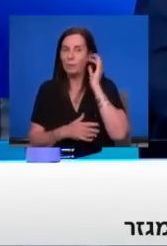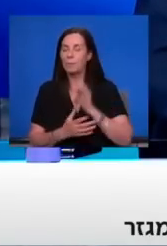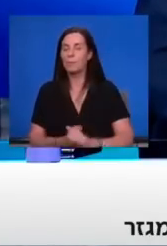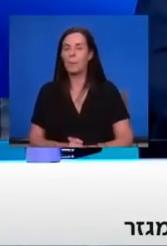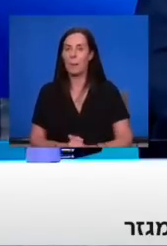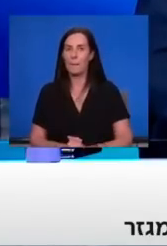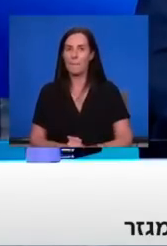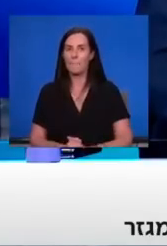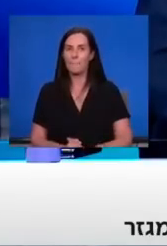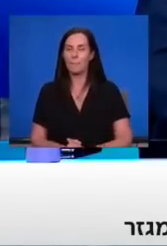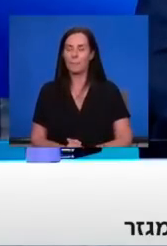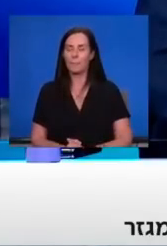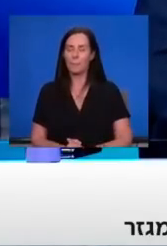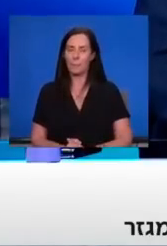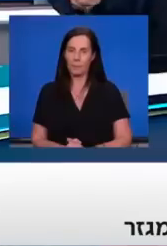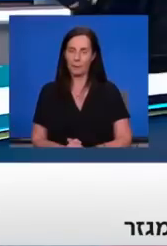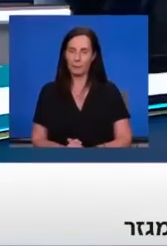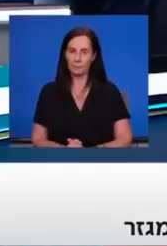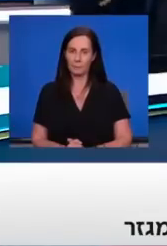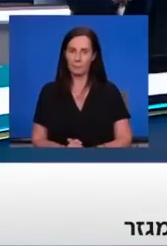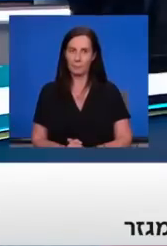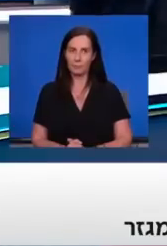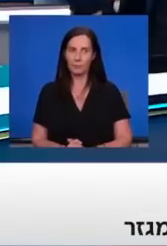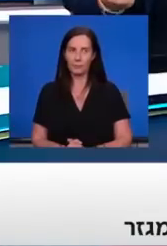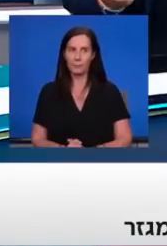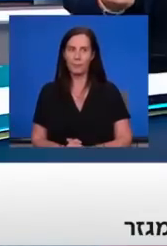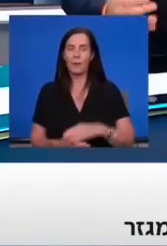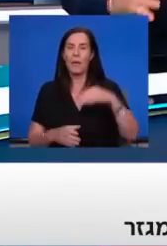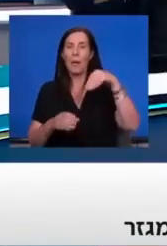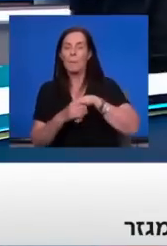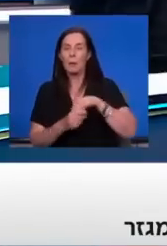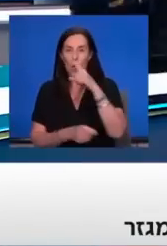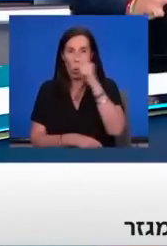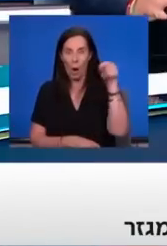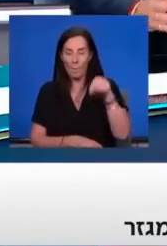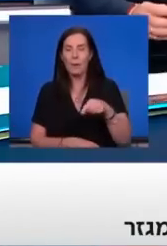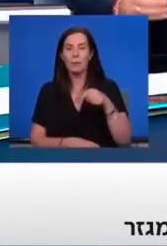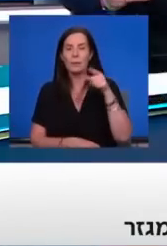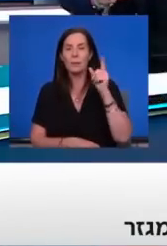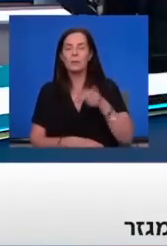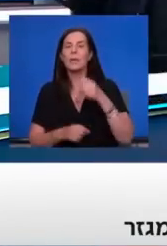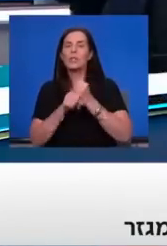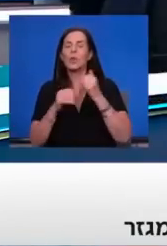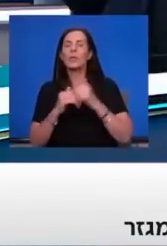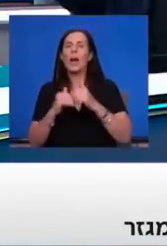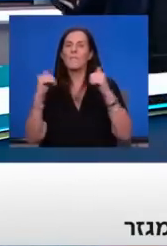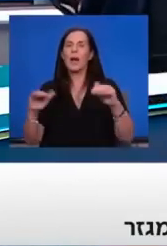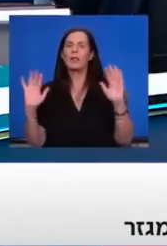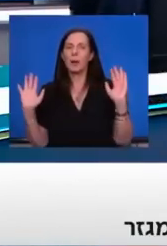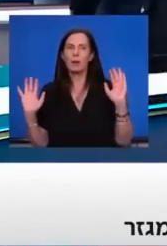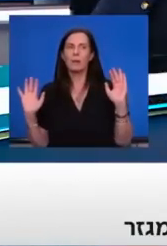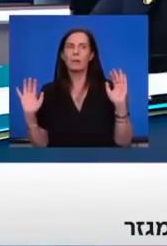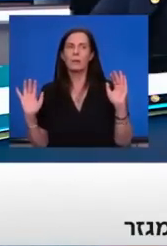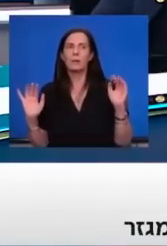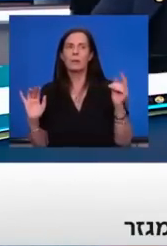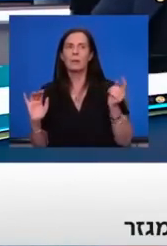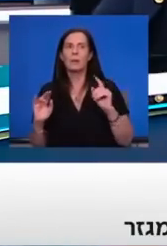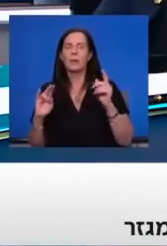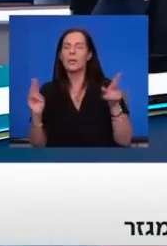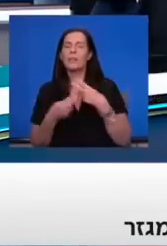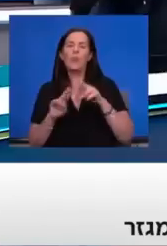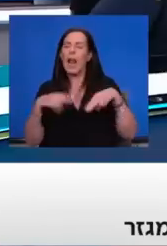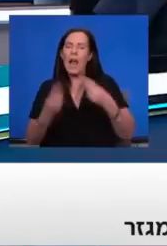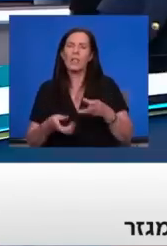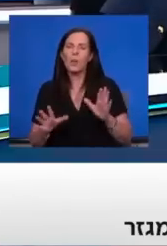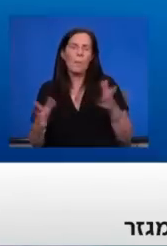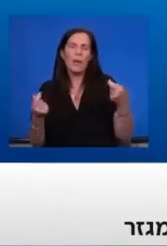נערב. כשמערבבים את המספרים בתוך המאה האלה, צריך להפריד. אל תחזרו על אותם דברים. לא, אבל זה לא אותם דברים. היא לא קשורה. מה